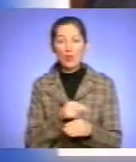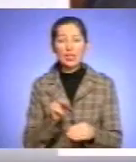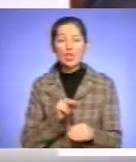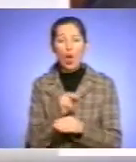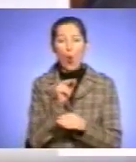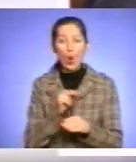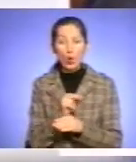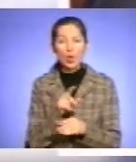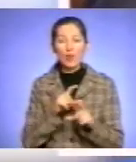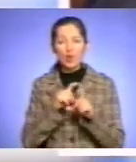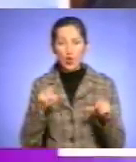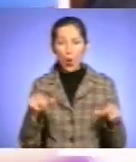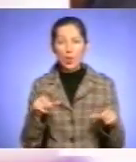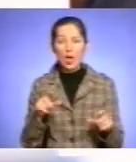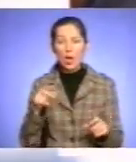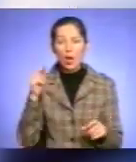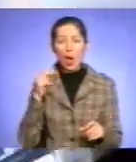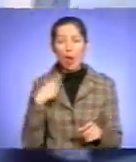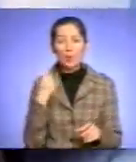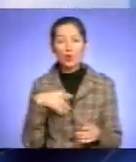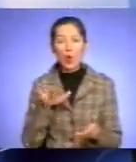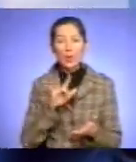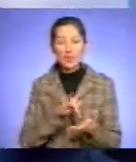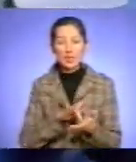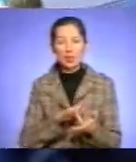в школах обласного центру.